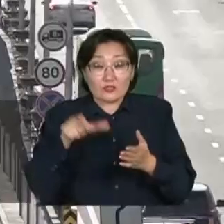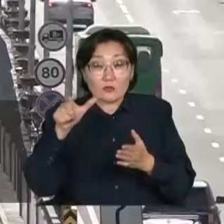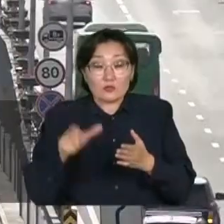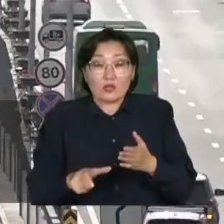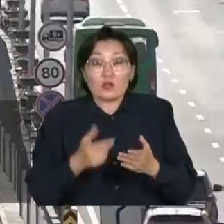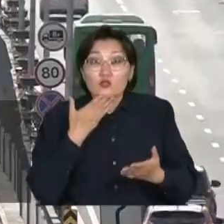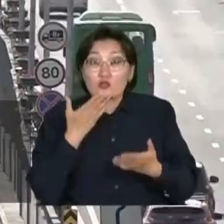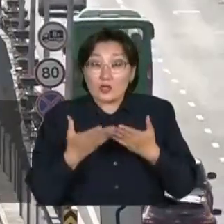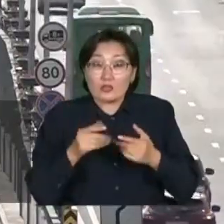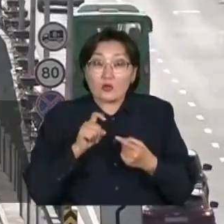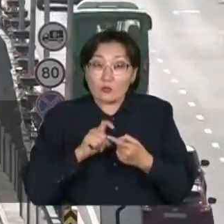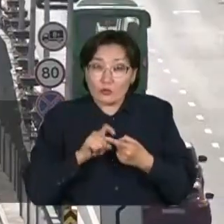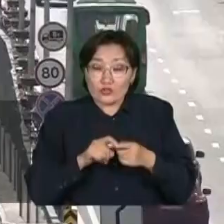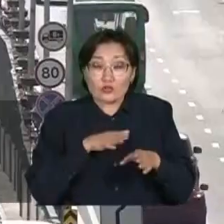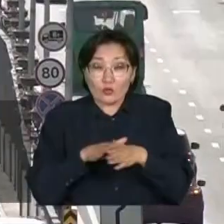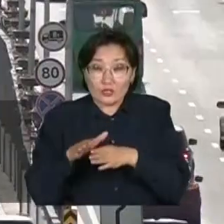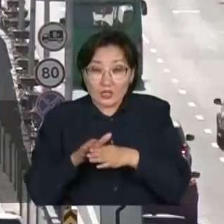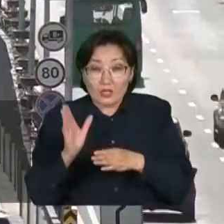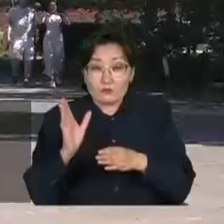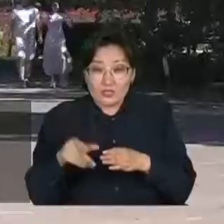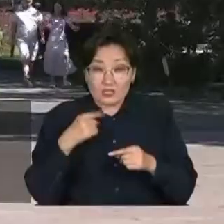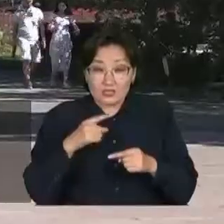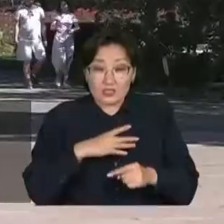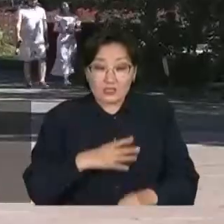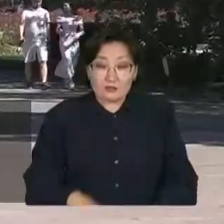сұранысы бойынша ұйымдастырылып жатқанын тілге тиек етті.